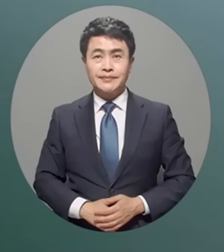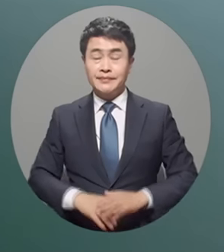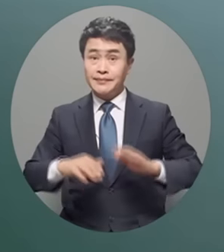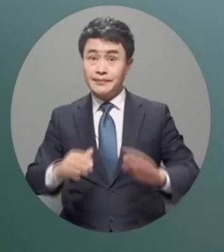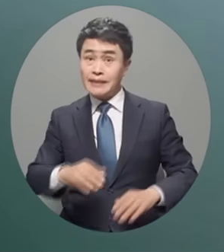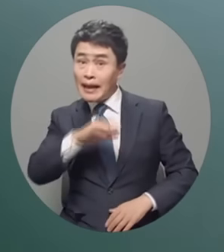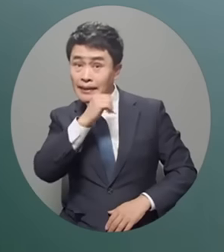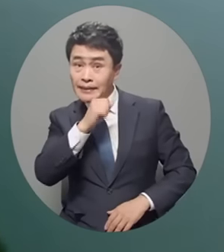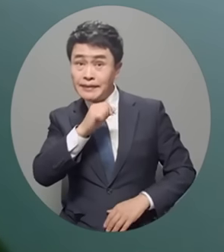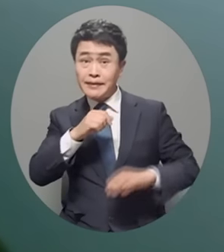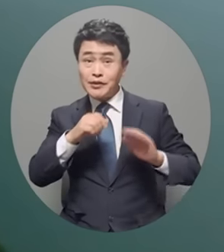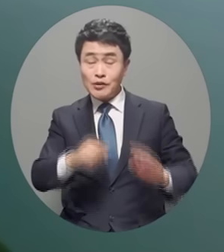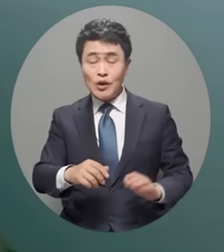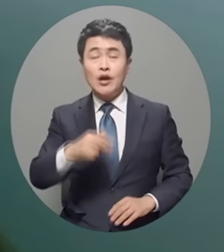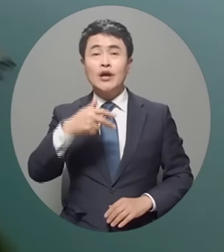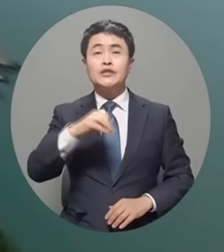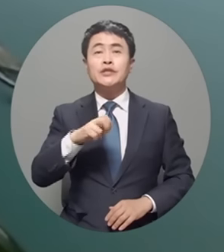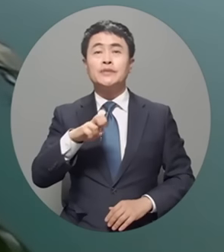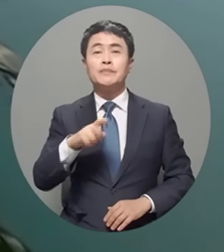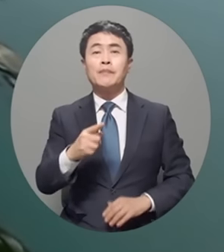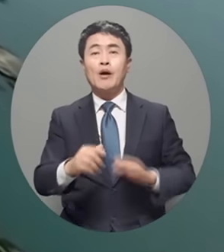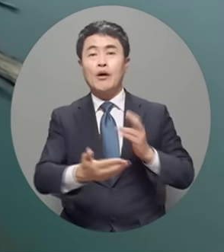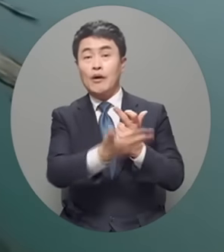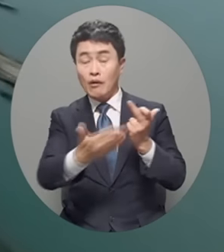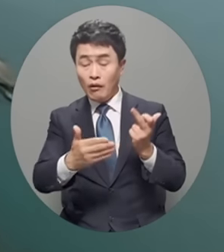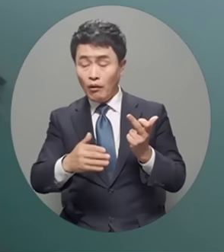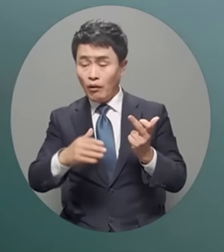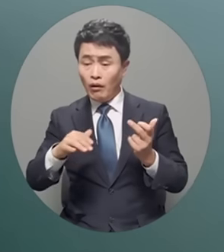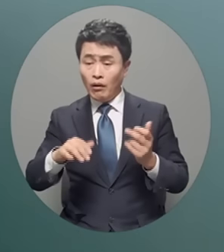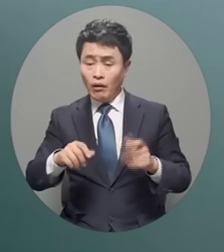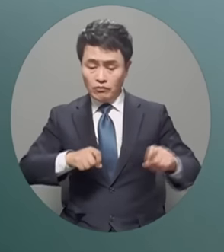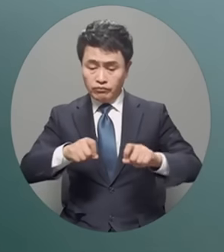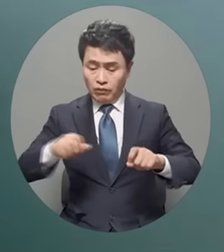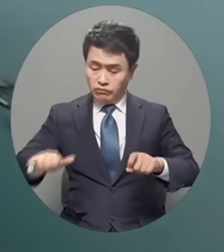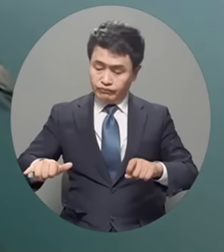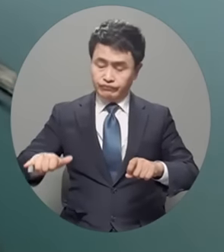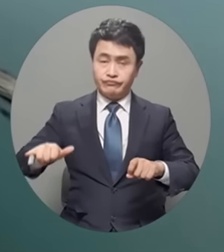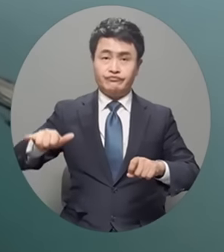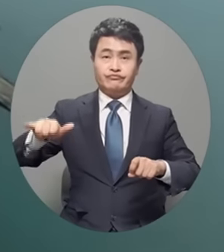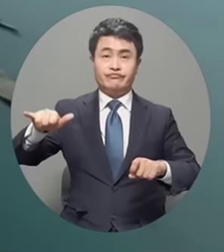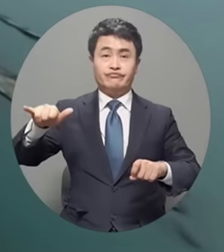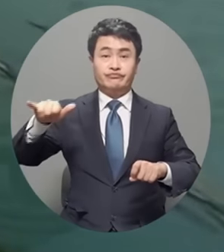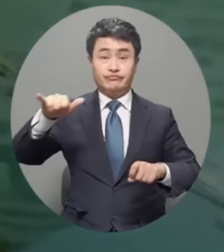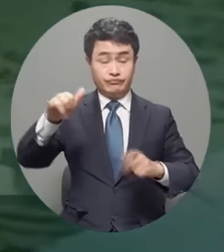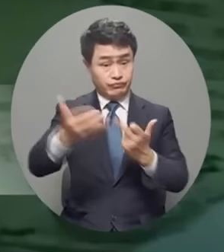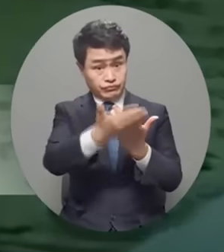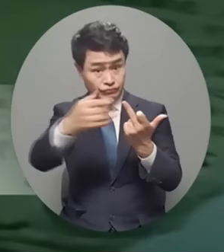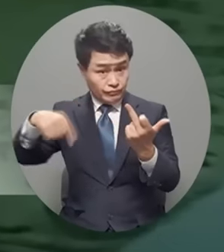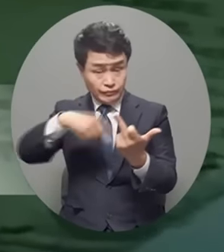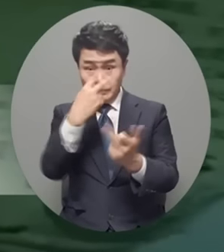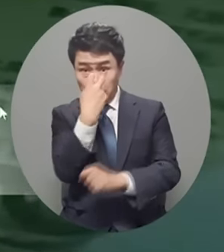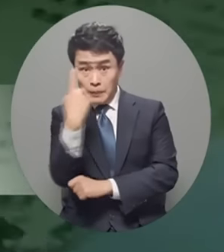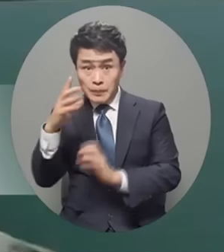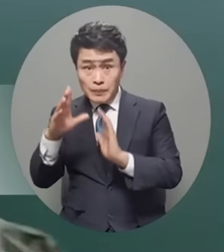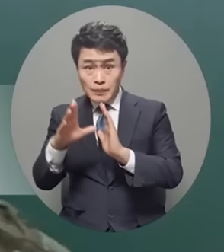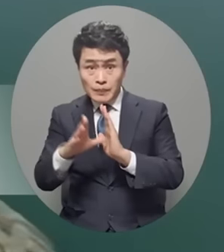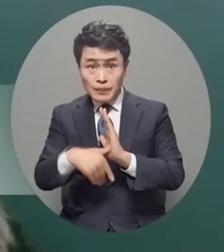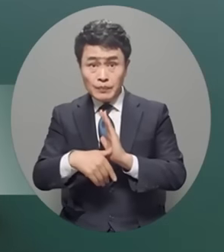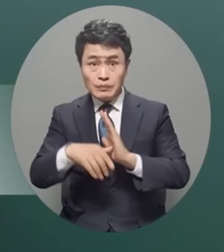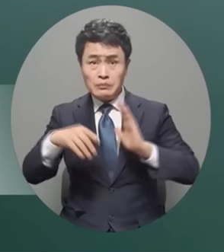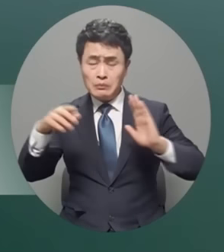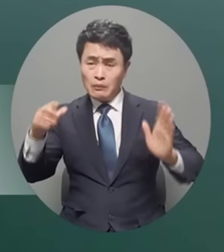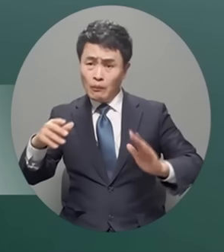대만 최전방도서 진문섬. 무인기 한 대가 섬 위를 납니다. 섬 관측소를 지나자 무인기가